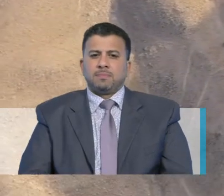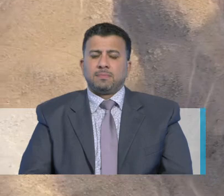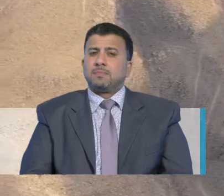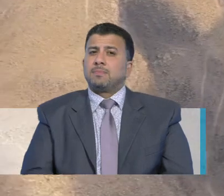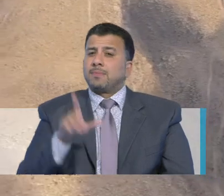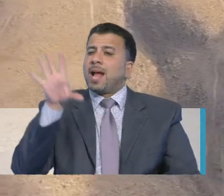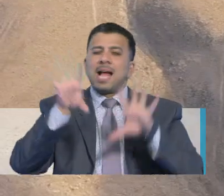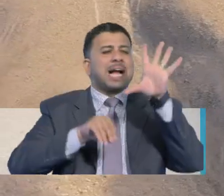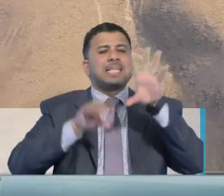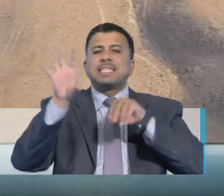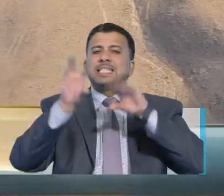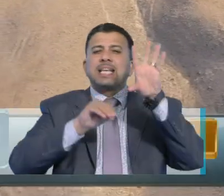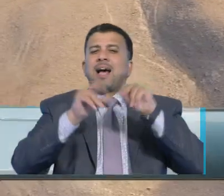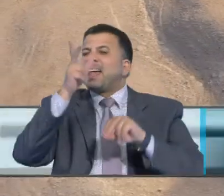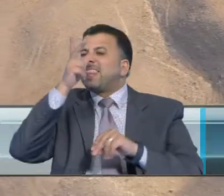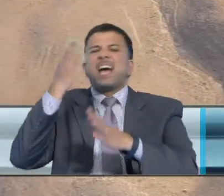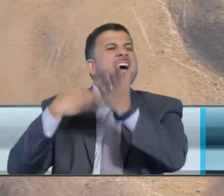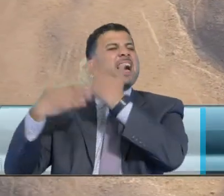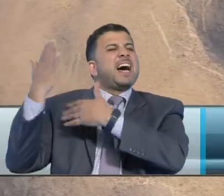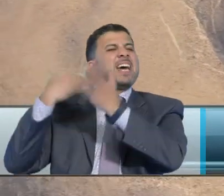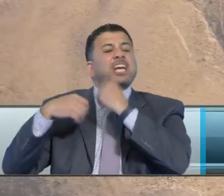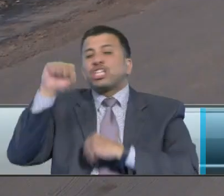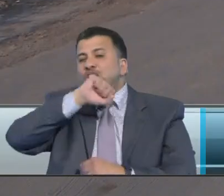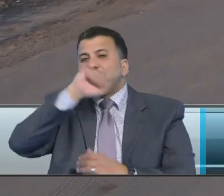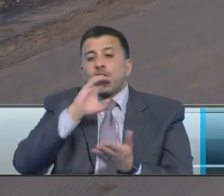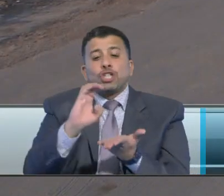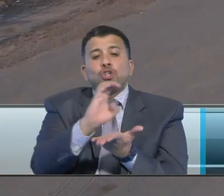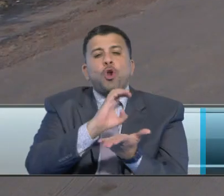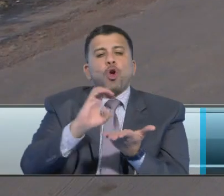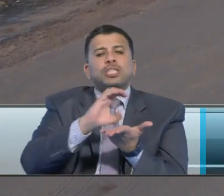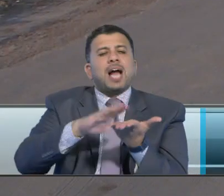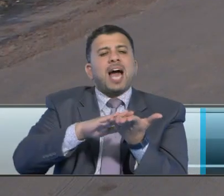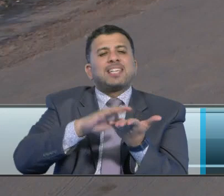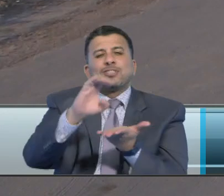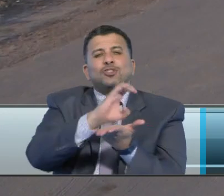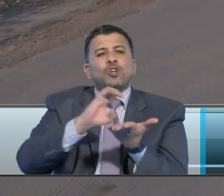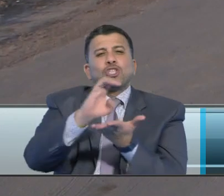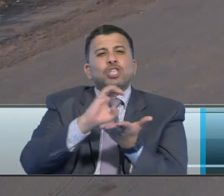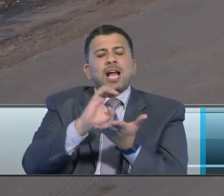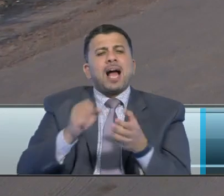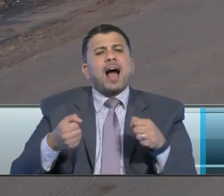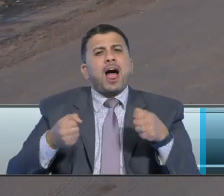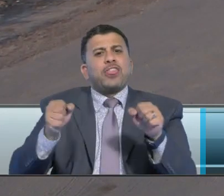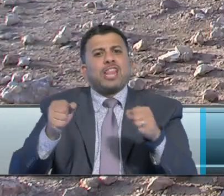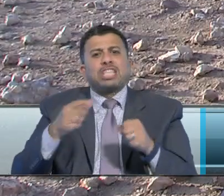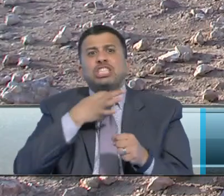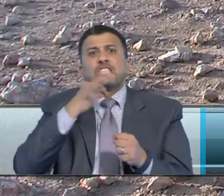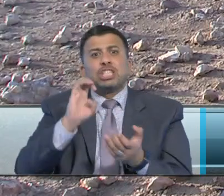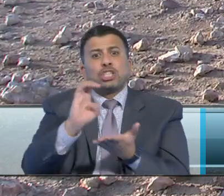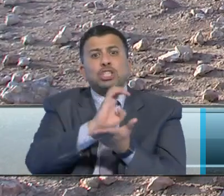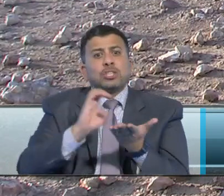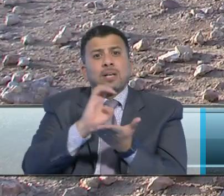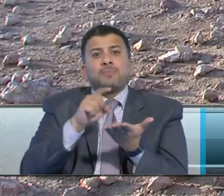هي قصة تحكي تاريخ الشارقة الجيولوجية. تجلت في مشروع الحديقة الجيولوجية الرائد في مجال